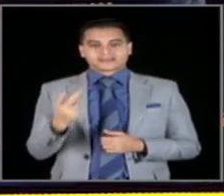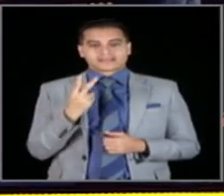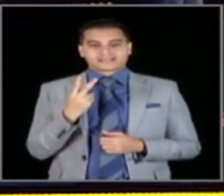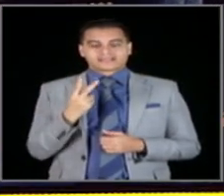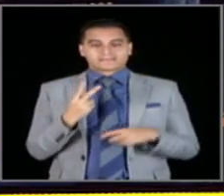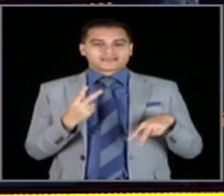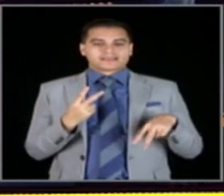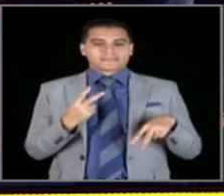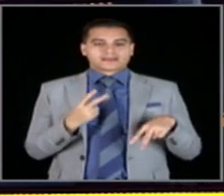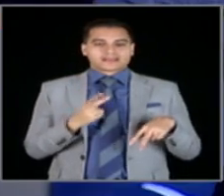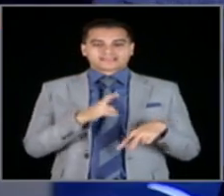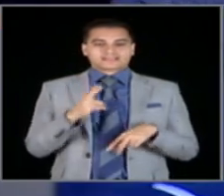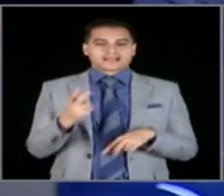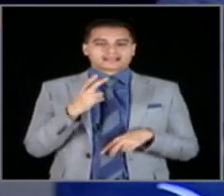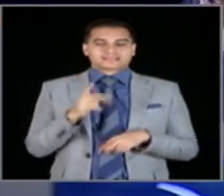2 من 8